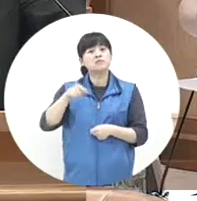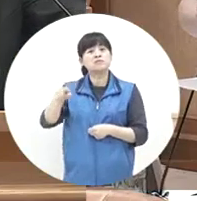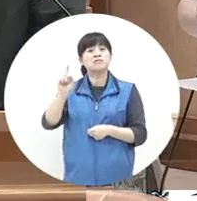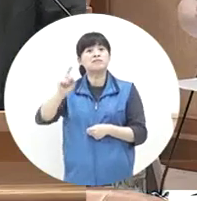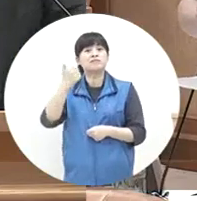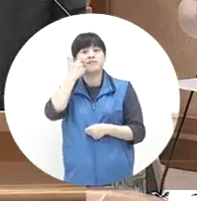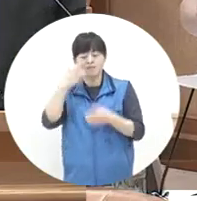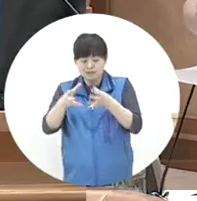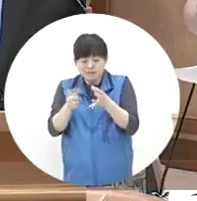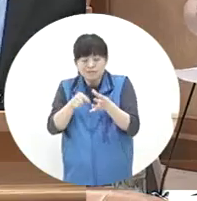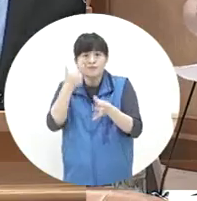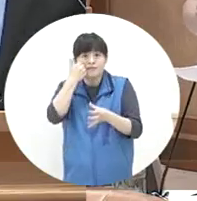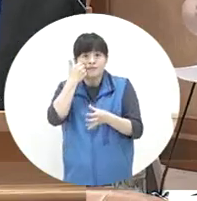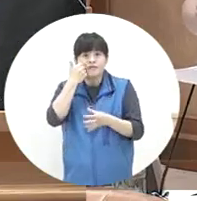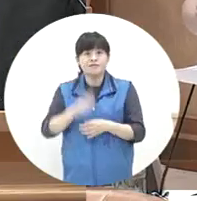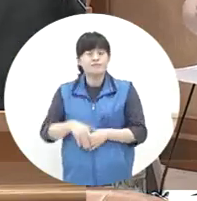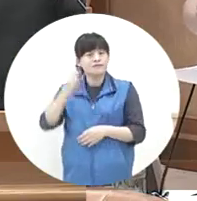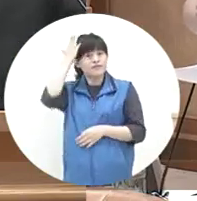啊 ？Blackpink，